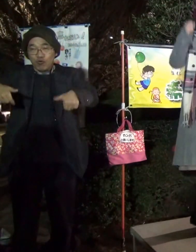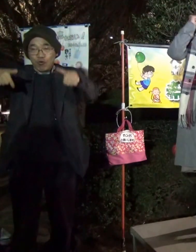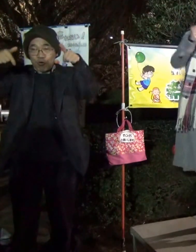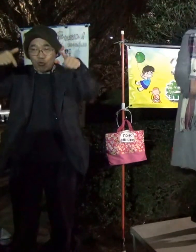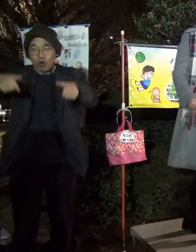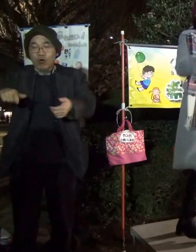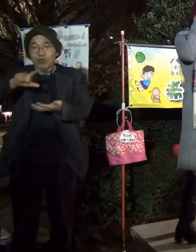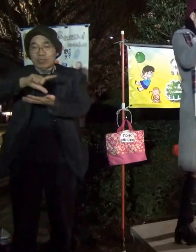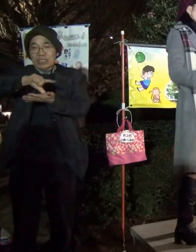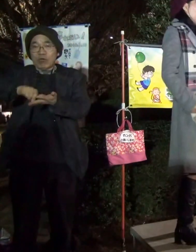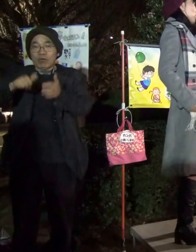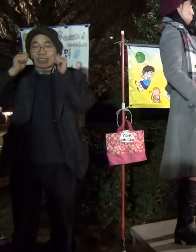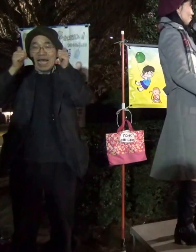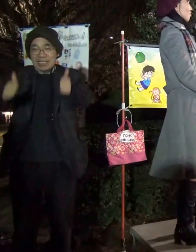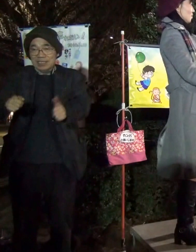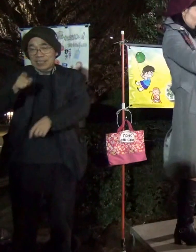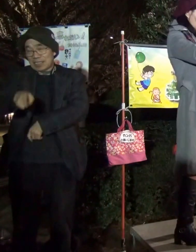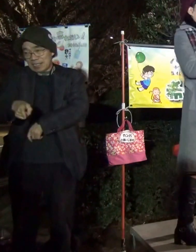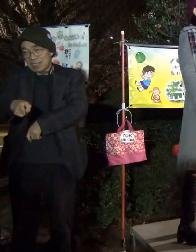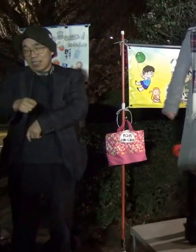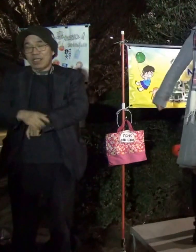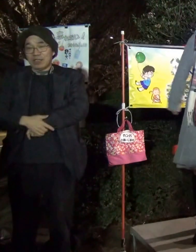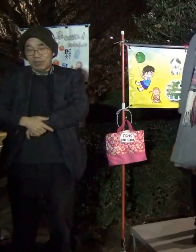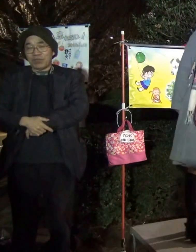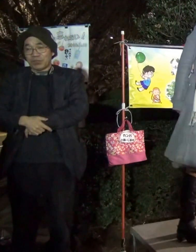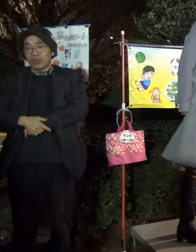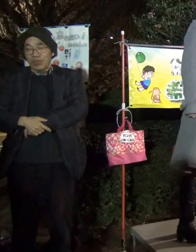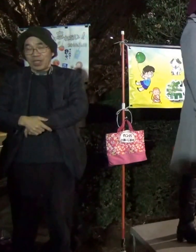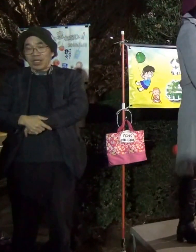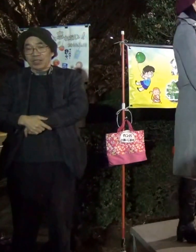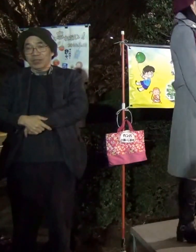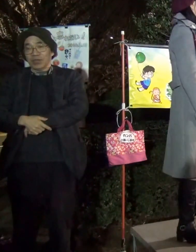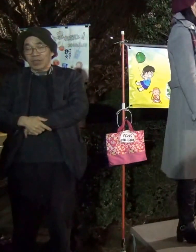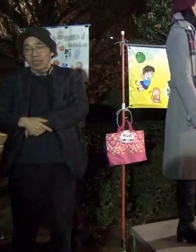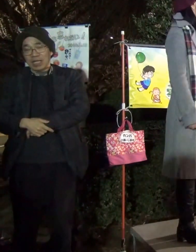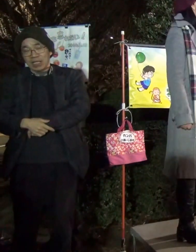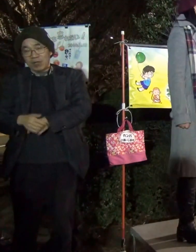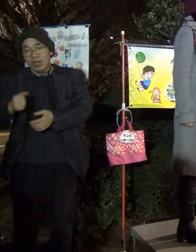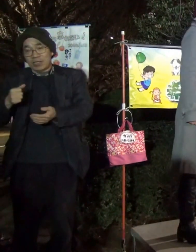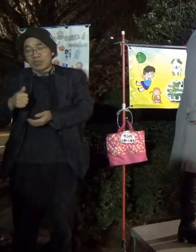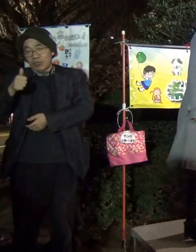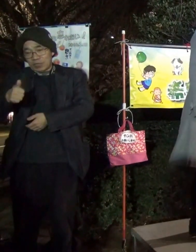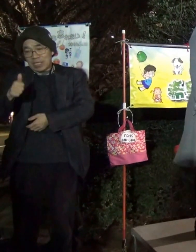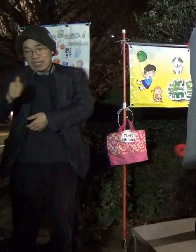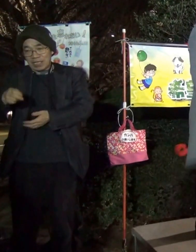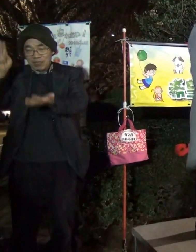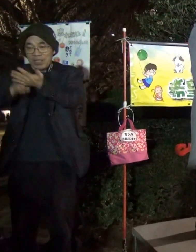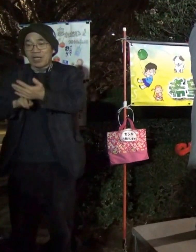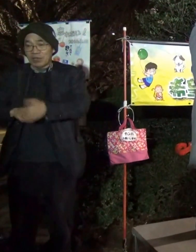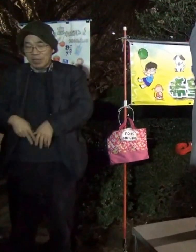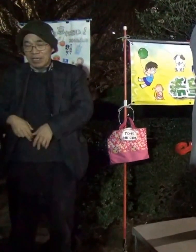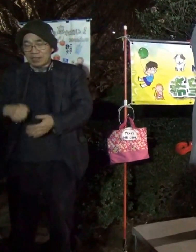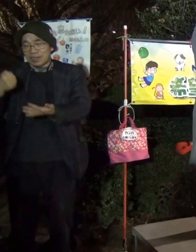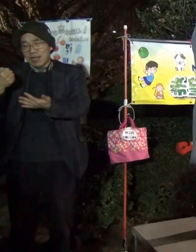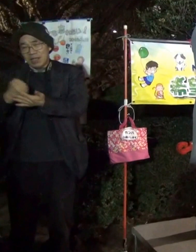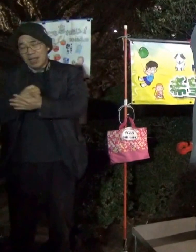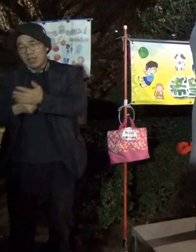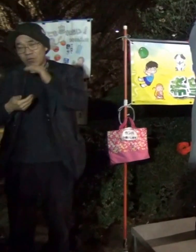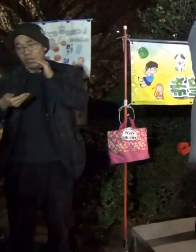都地裁、 京都、 ね、 京都、はい、 ちょっと残念なのが、 はい、 ちょっと残念な